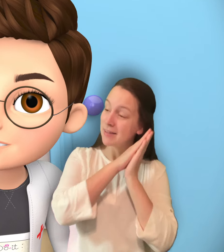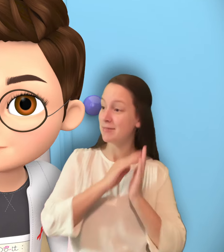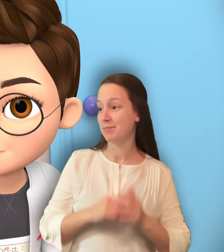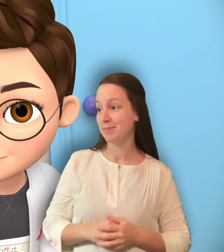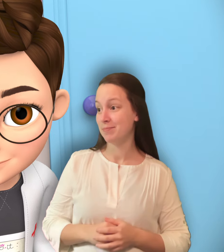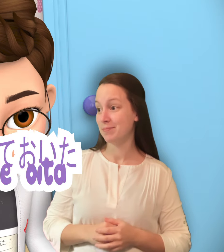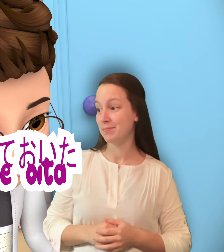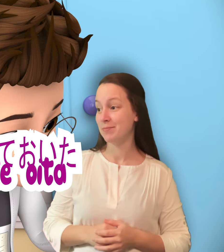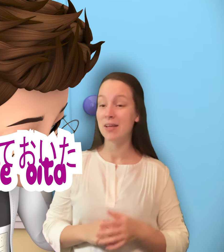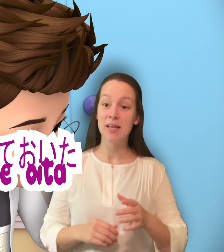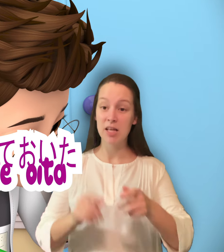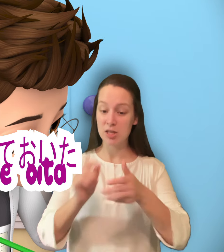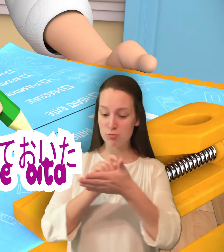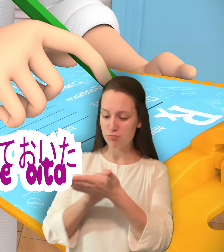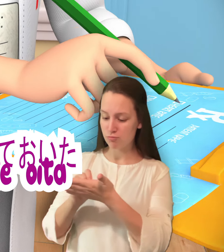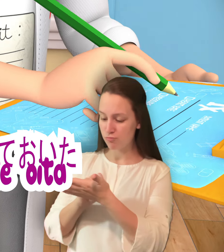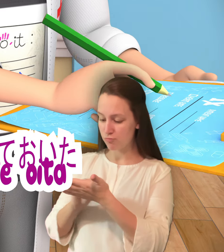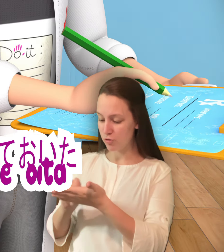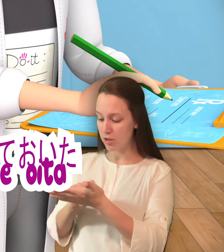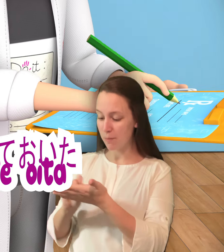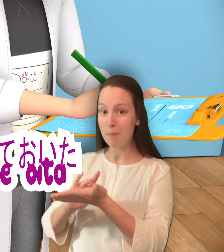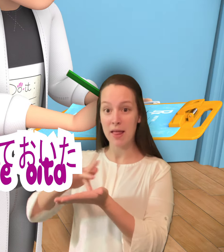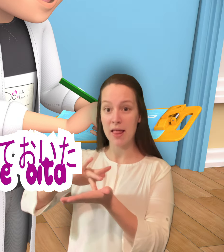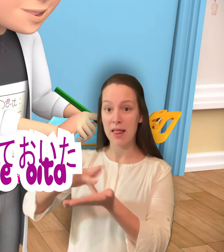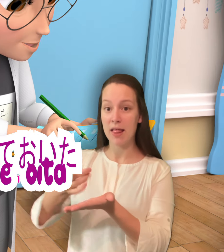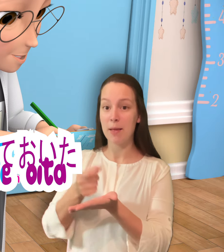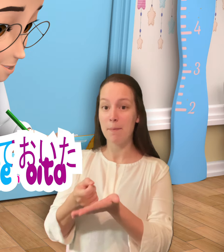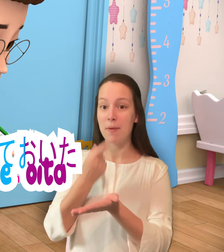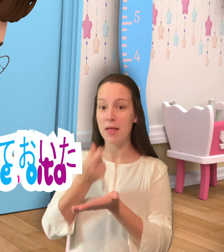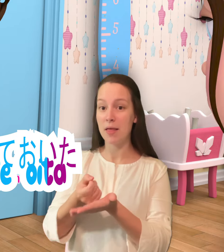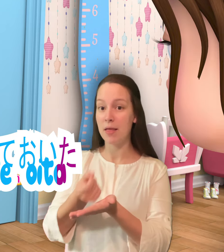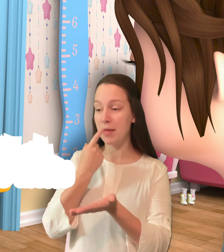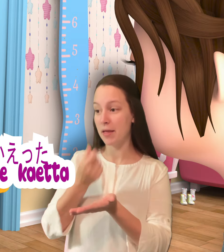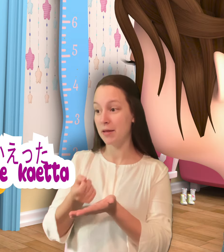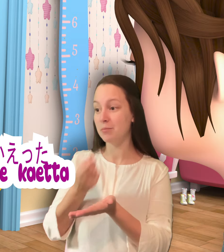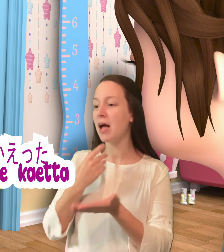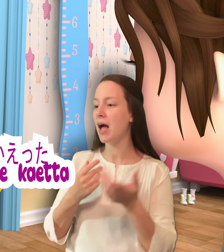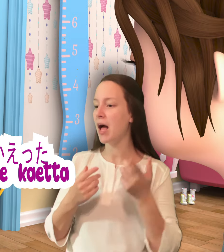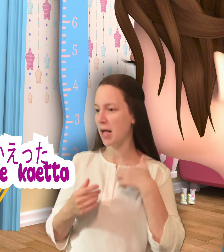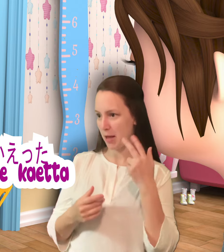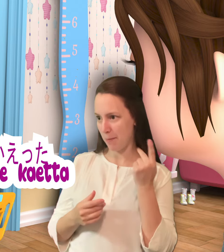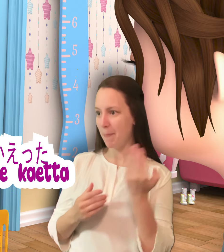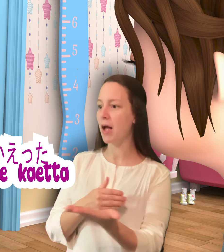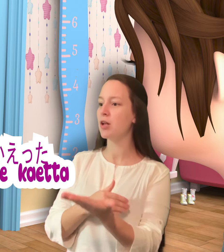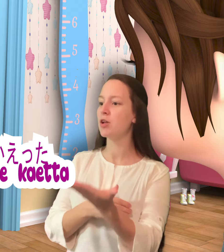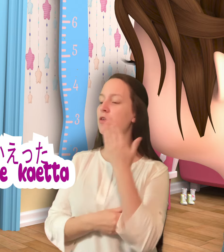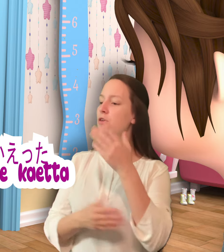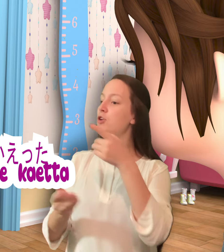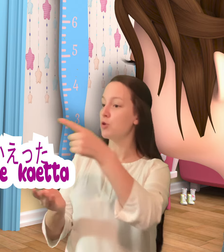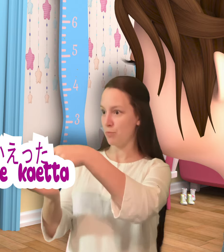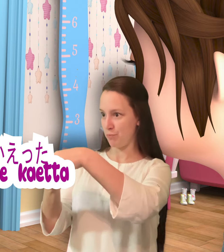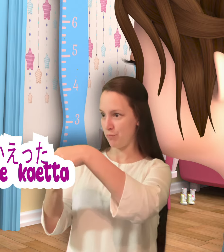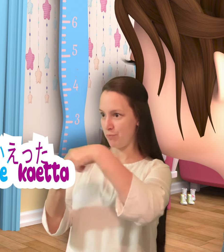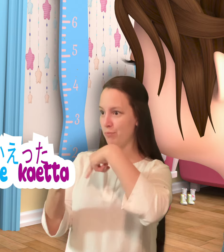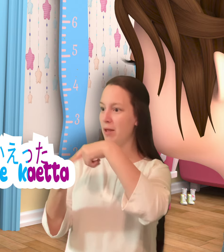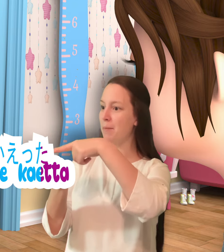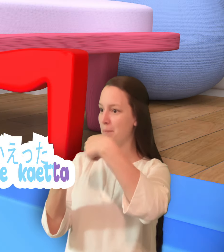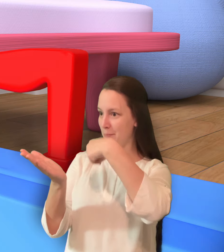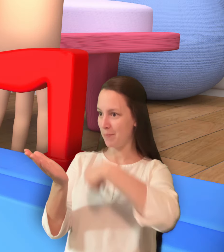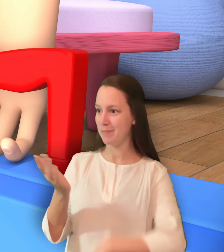が言ったお薬を髪に描いておいた明日も見に来る